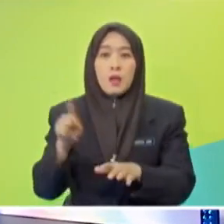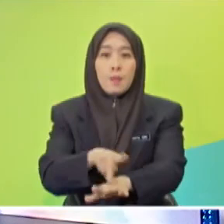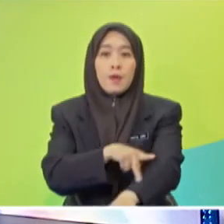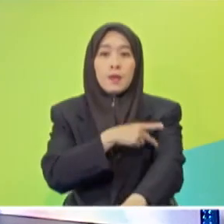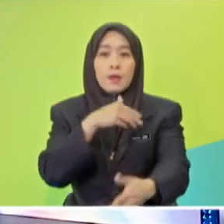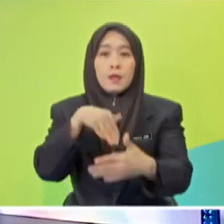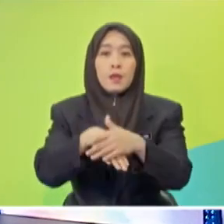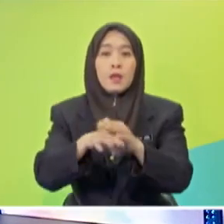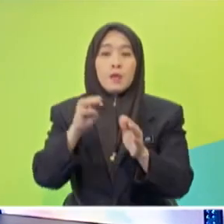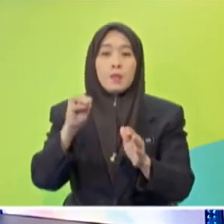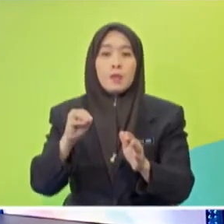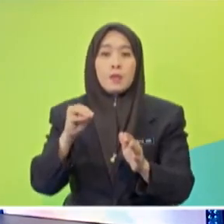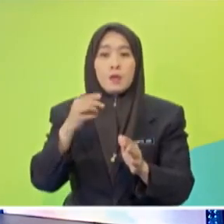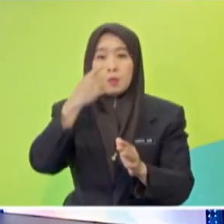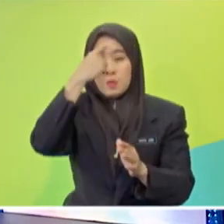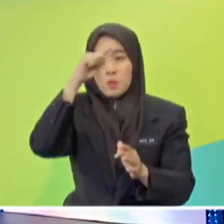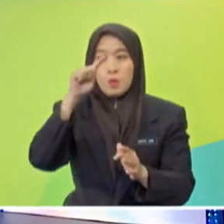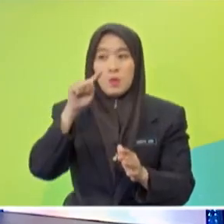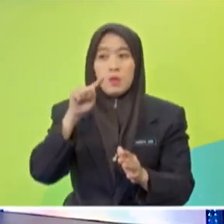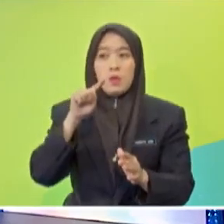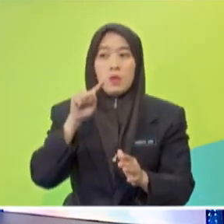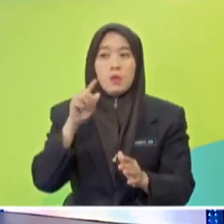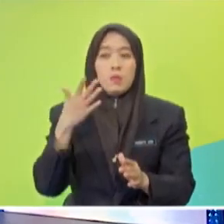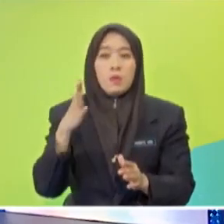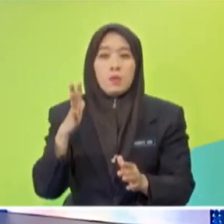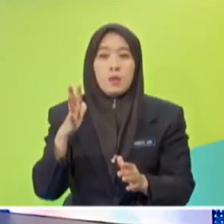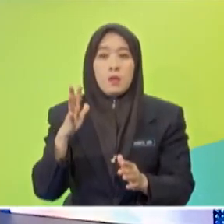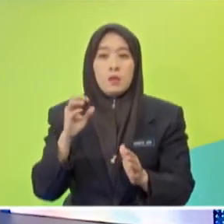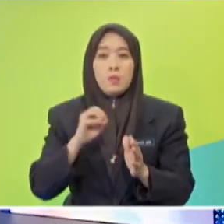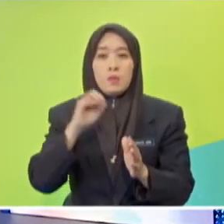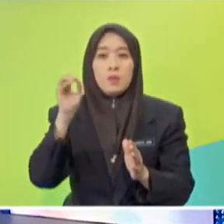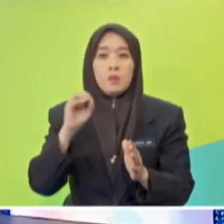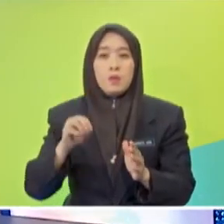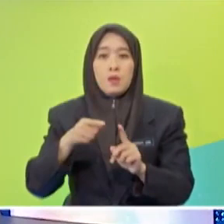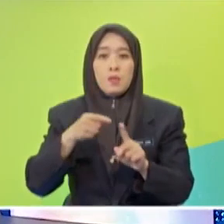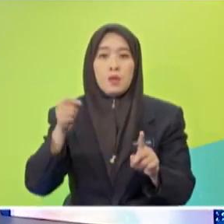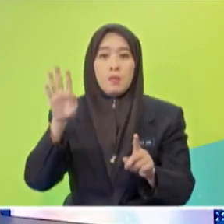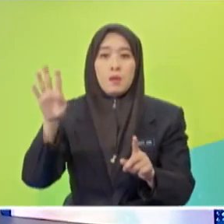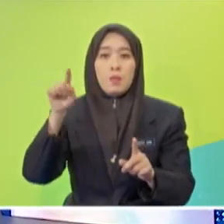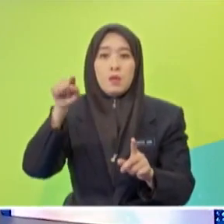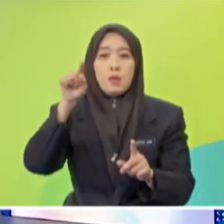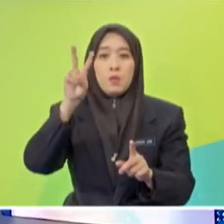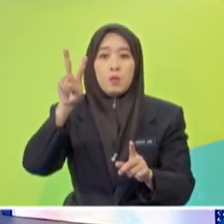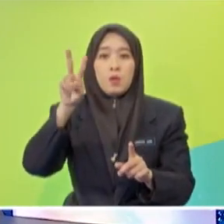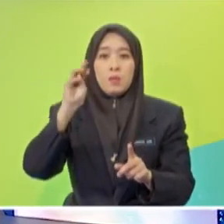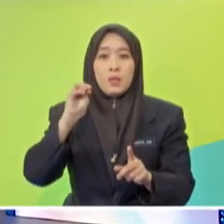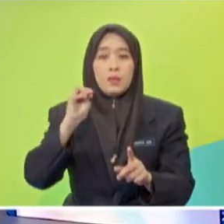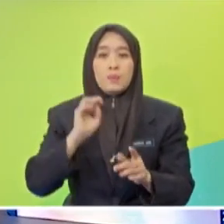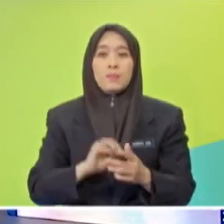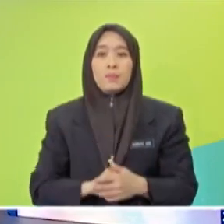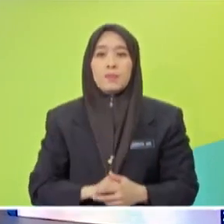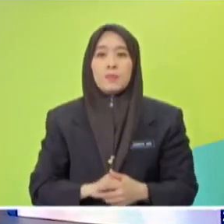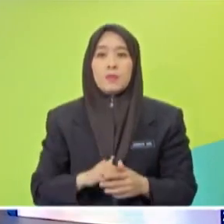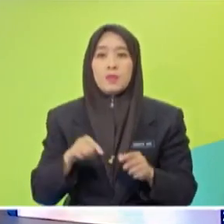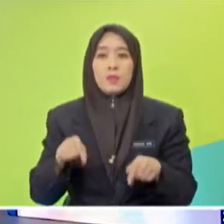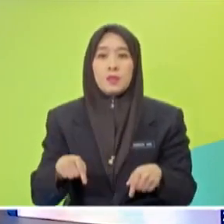bagi 515/100 daripada empat puluhan 2 M ya jadi dekat sini